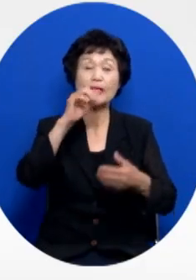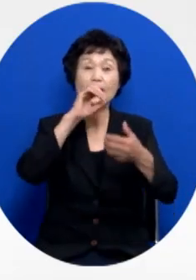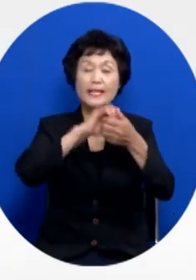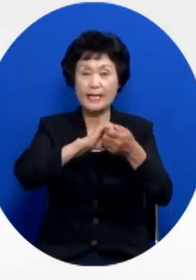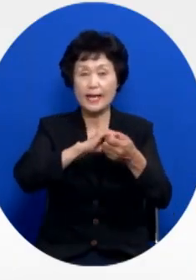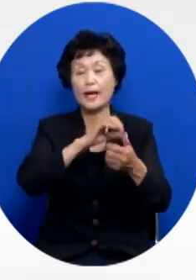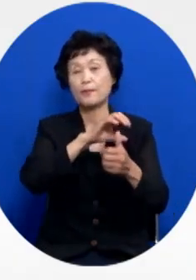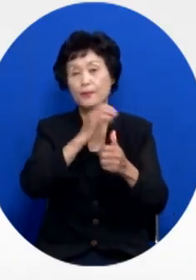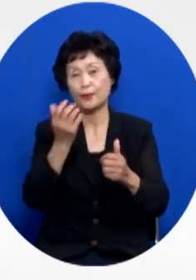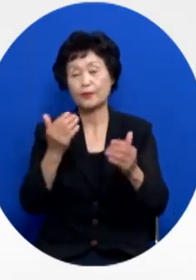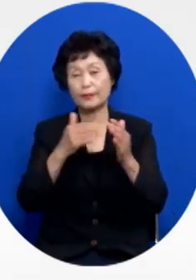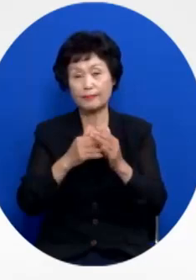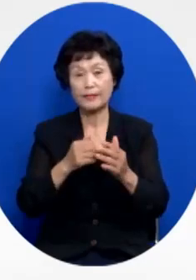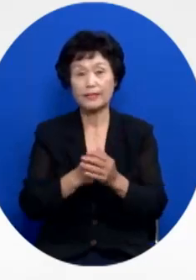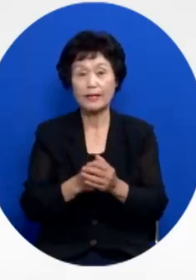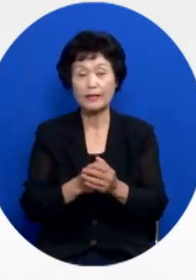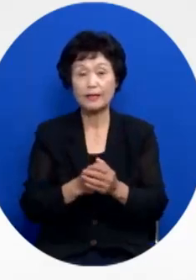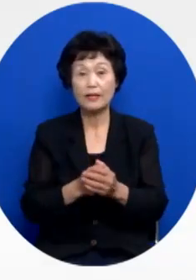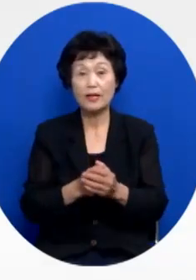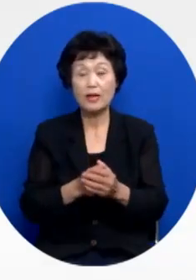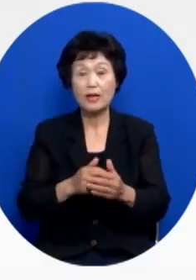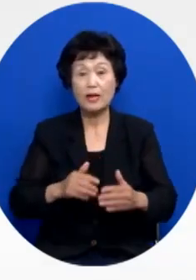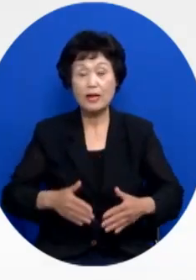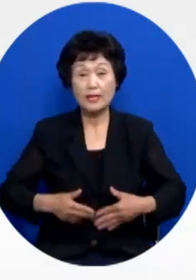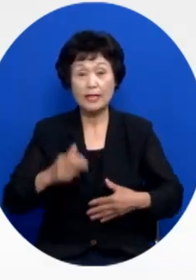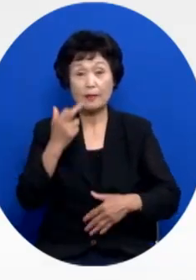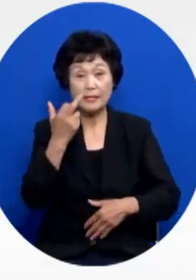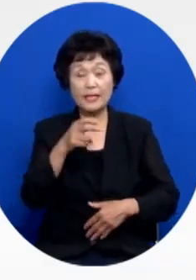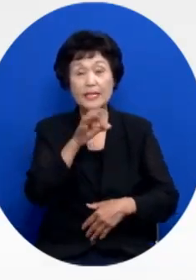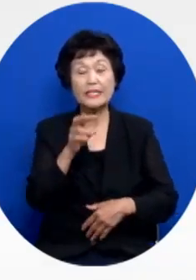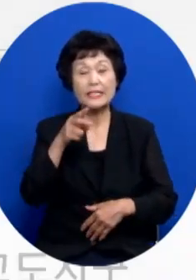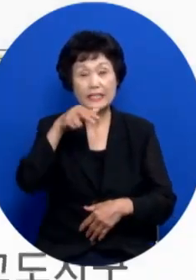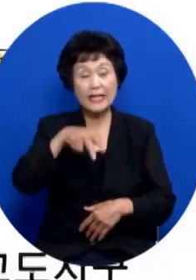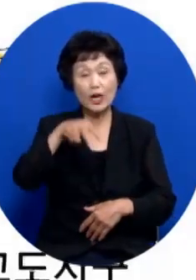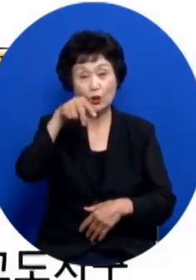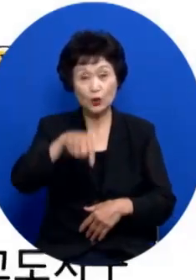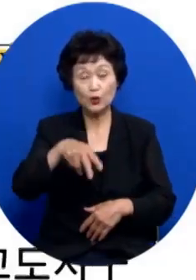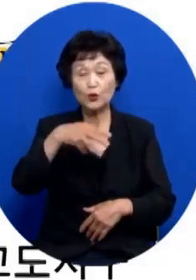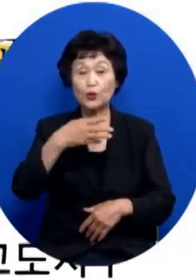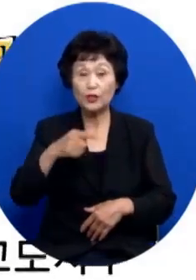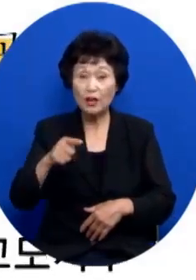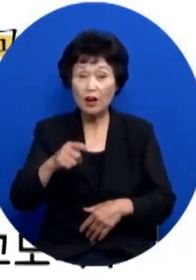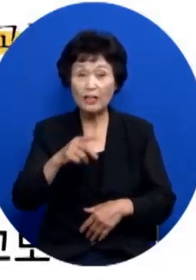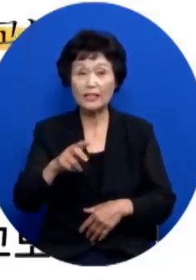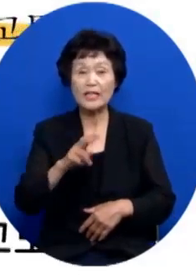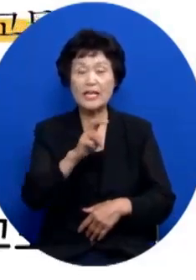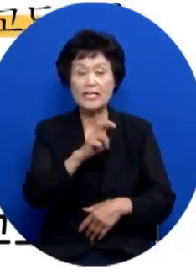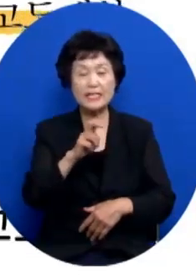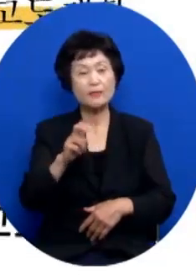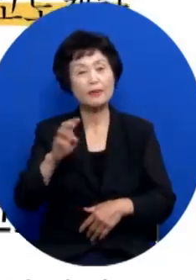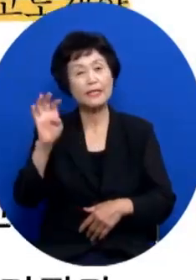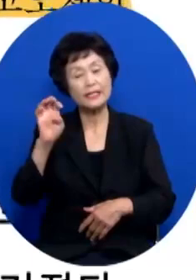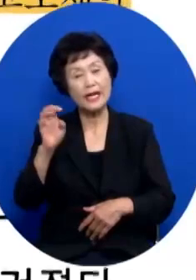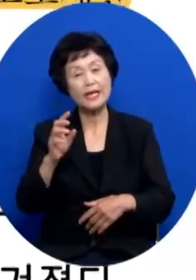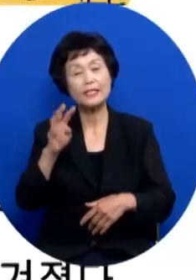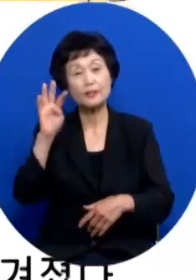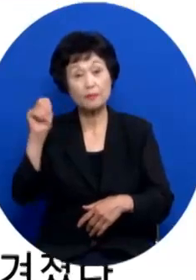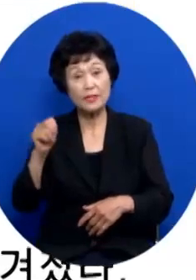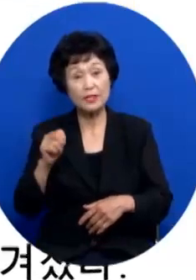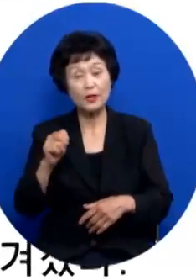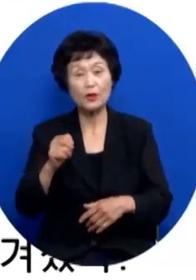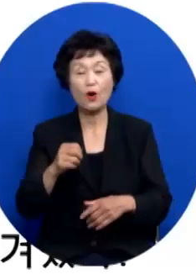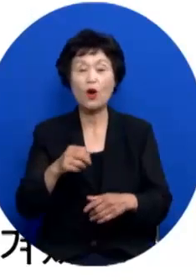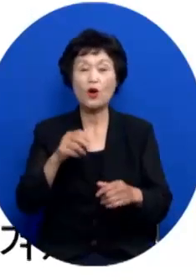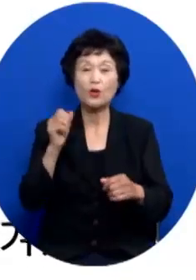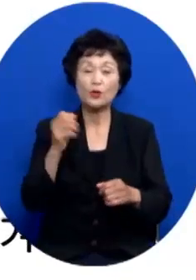서울시가 신고도지구 구상안을 통해 남산 약수역세권 일대는 최대 20m에서 40m로, 삼각산 주변도